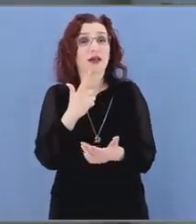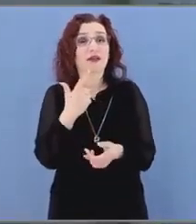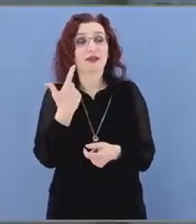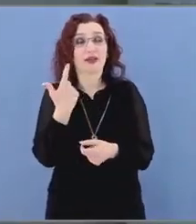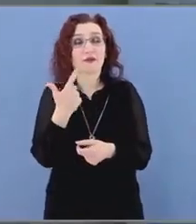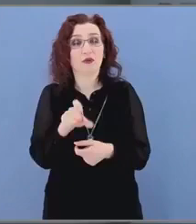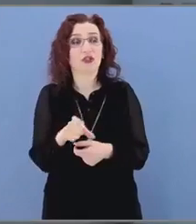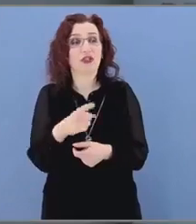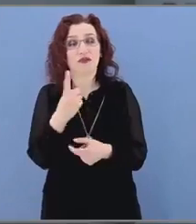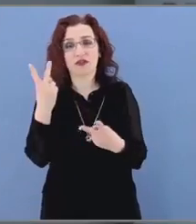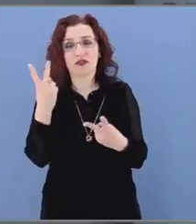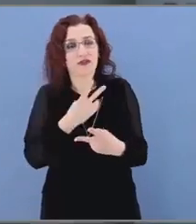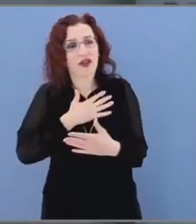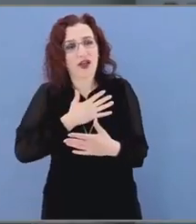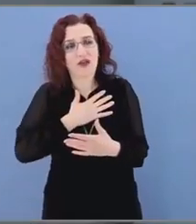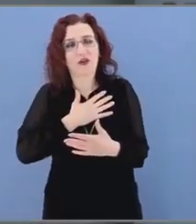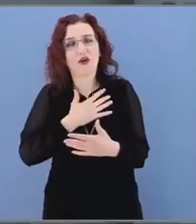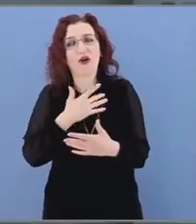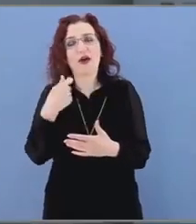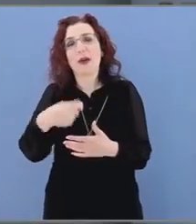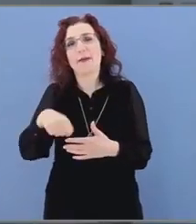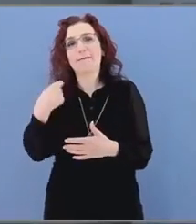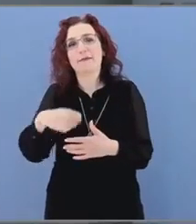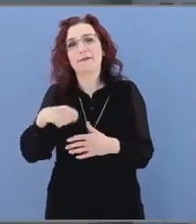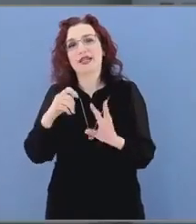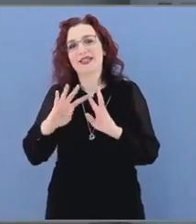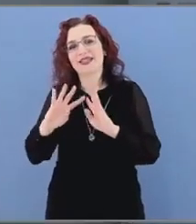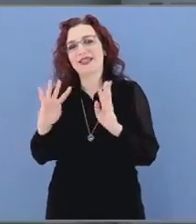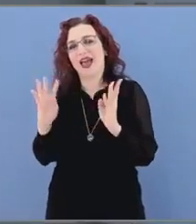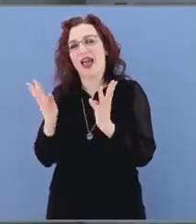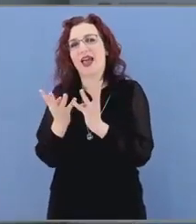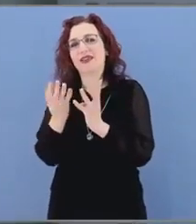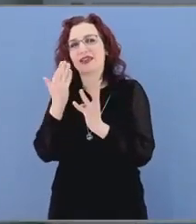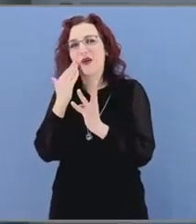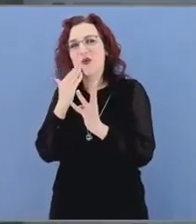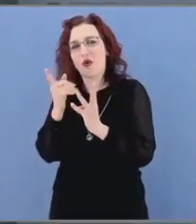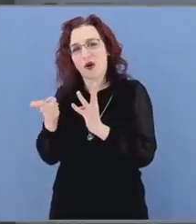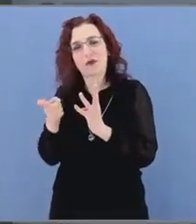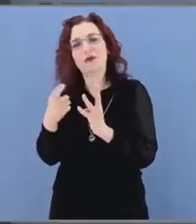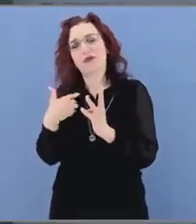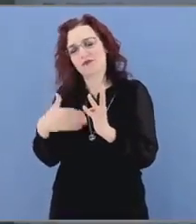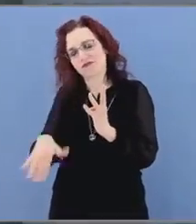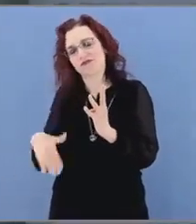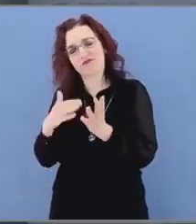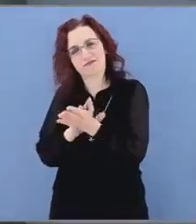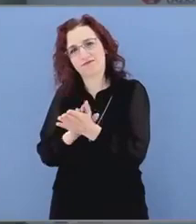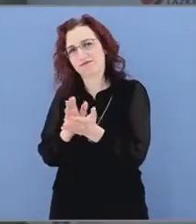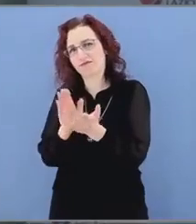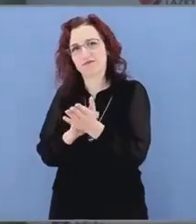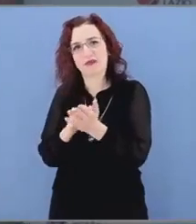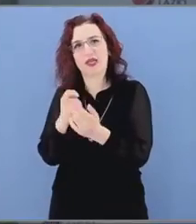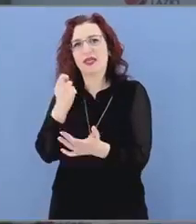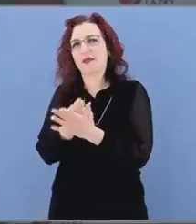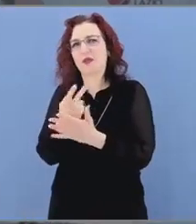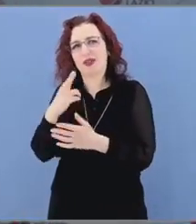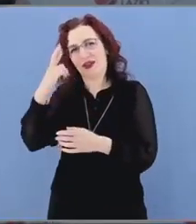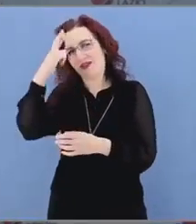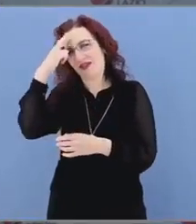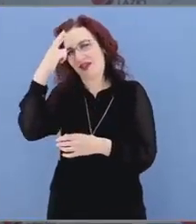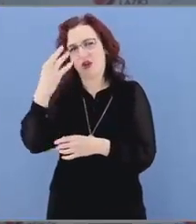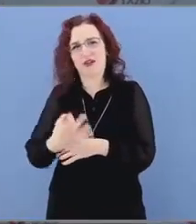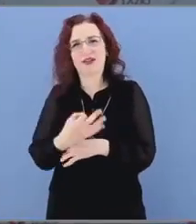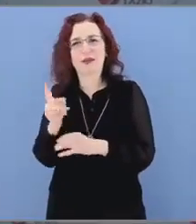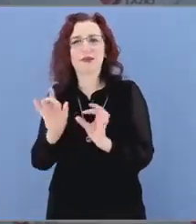tutti gli uomini del Presidente, qui sono veramente uomini che fanno il mazzo, e veramente è importante ricordarlo sempre, sempre disponibile,